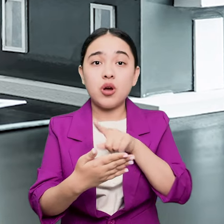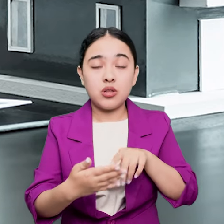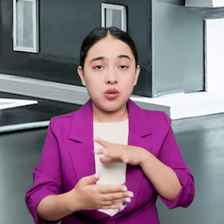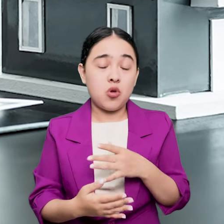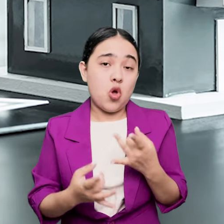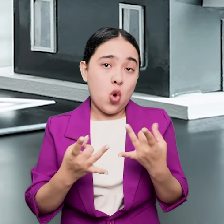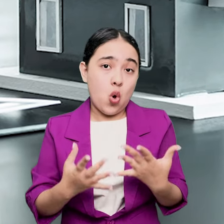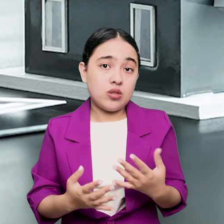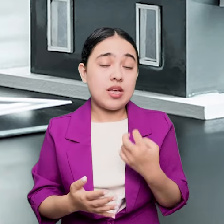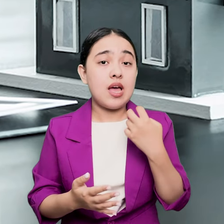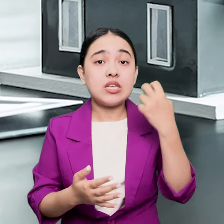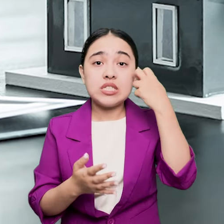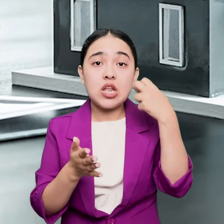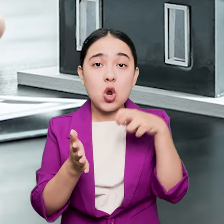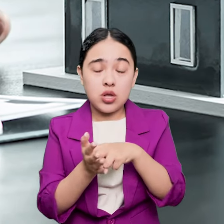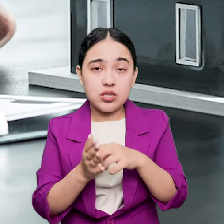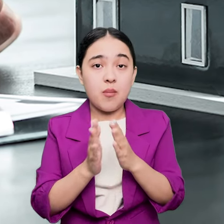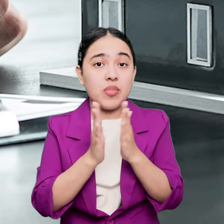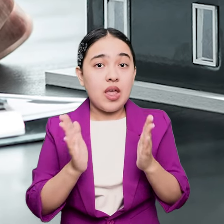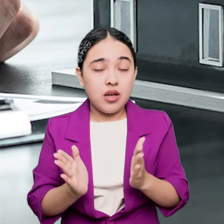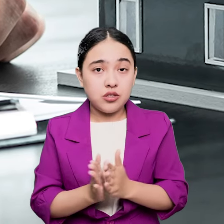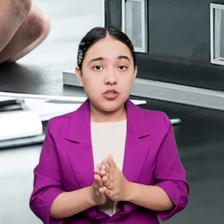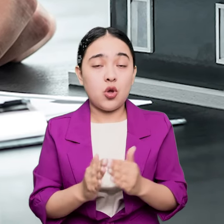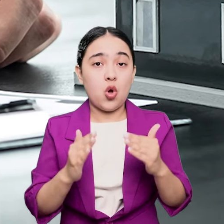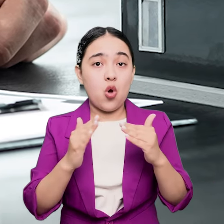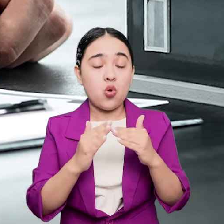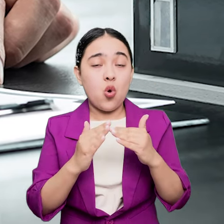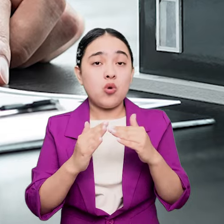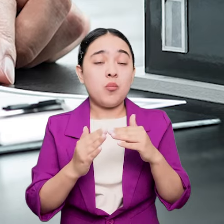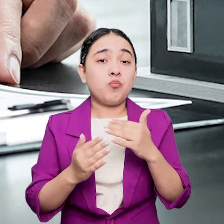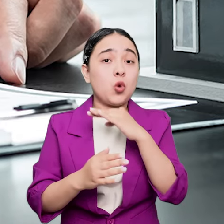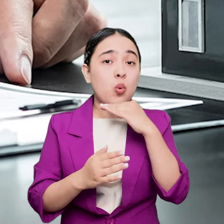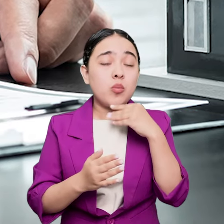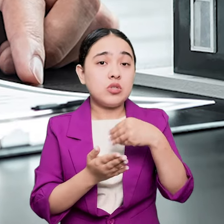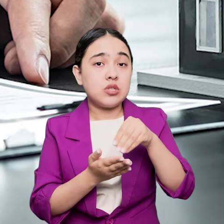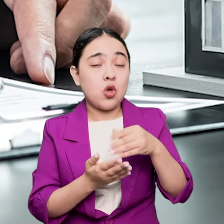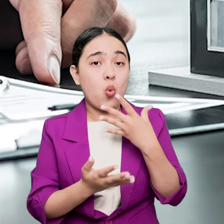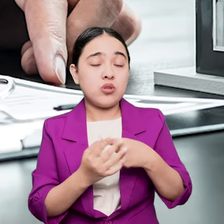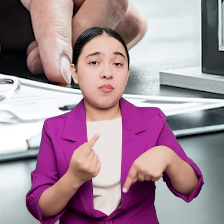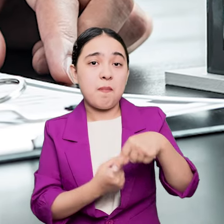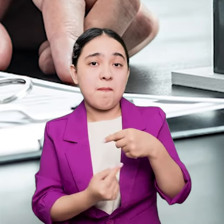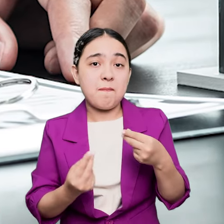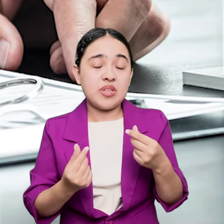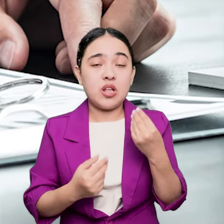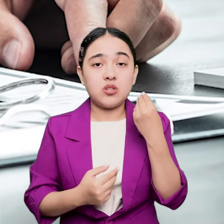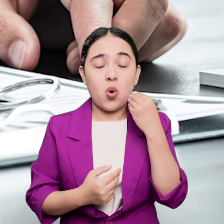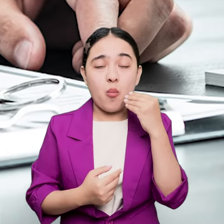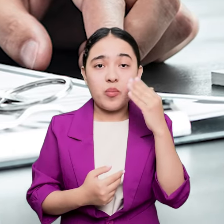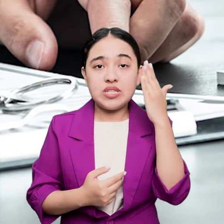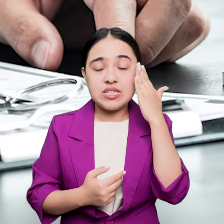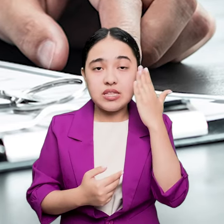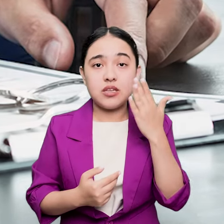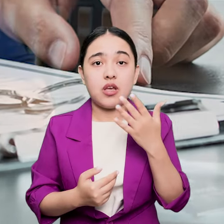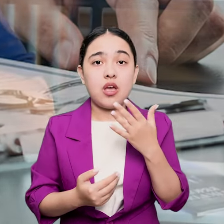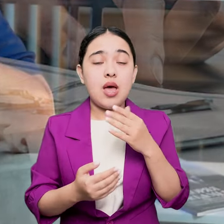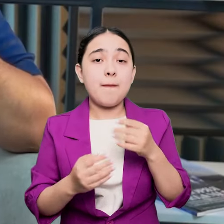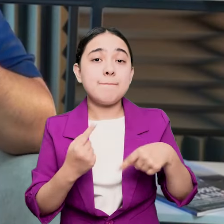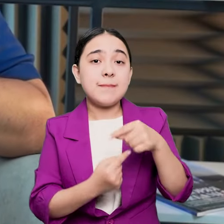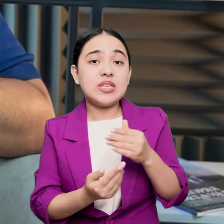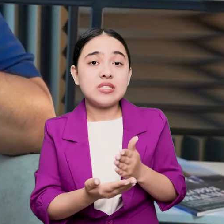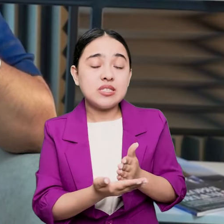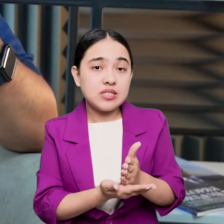Ya'ni oddiy stereotip. Natijada ko'chmas mulkni ko'p sotib olish o'zini biznes kompetensiyalaridan, biznes